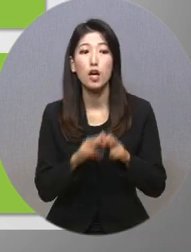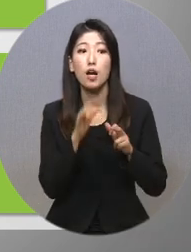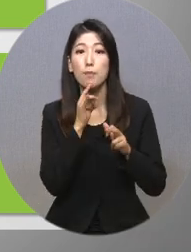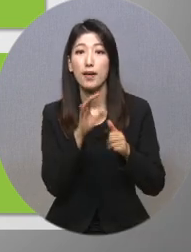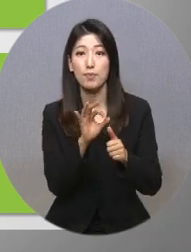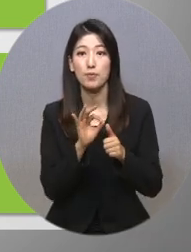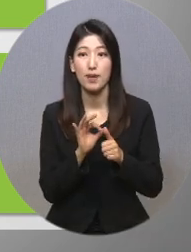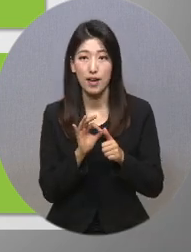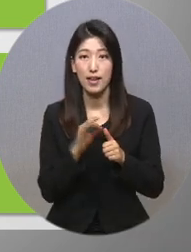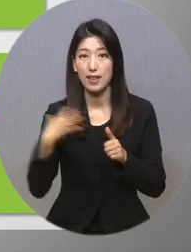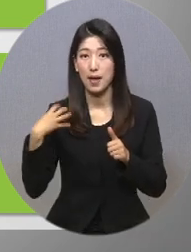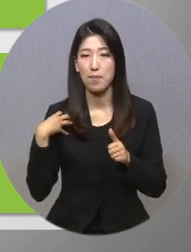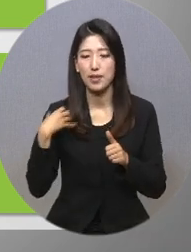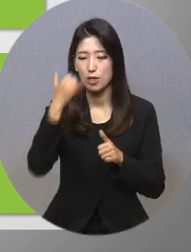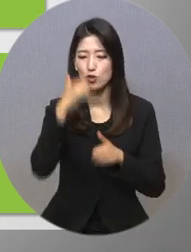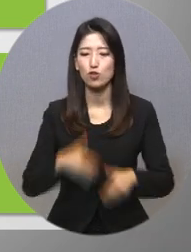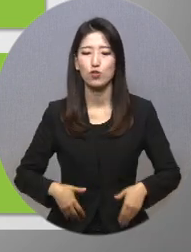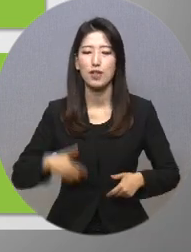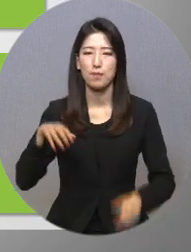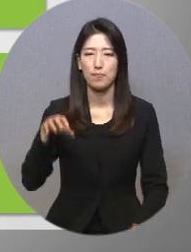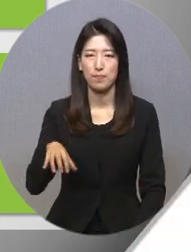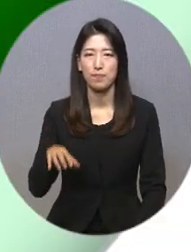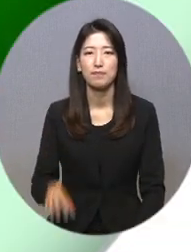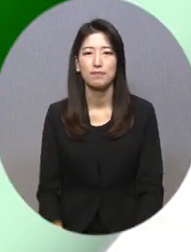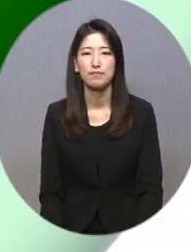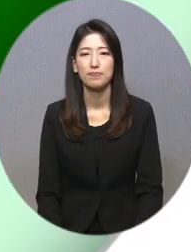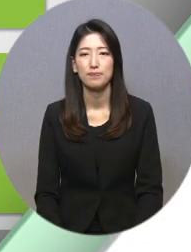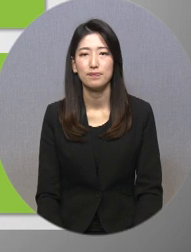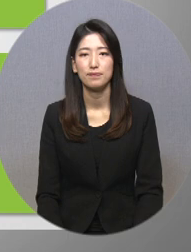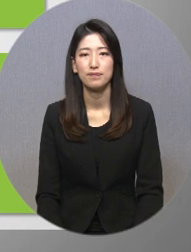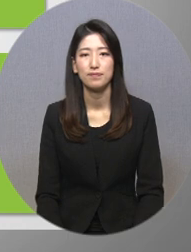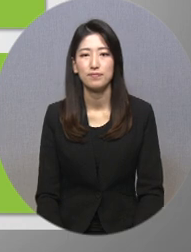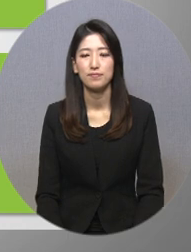채용하며 담당기사는 충남지사입니다.